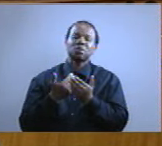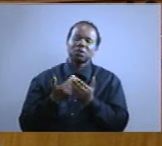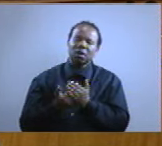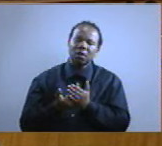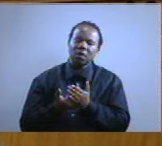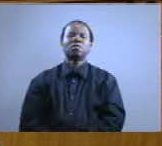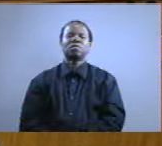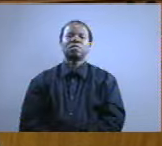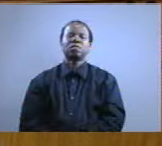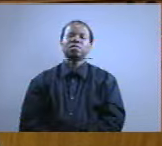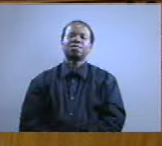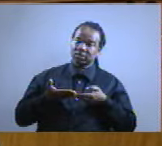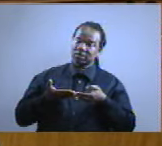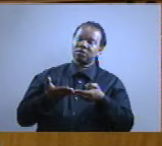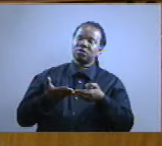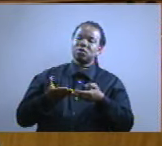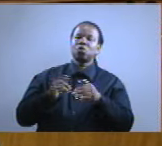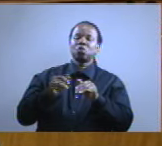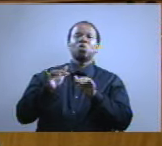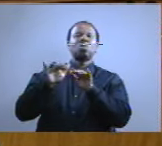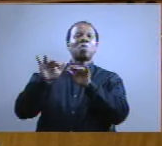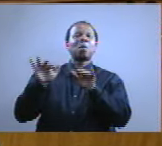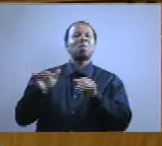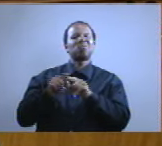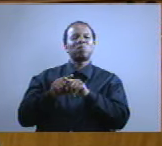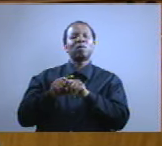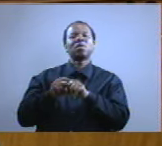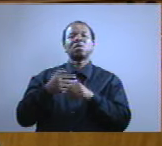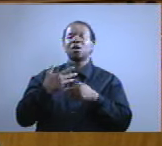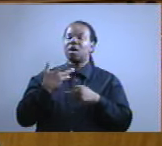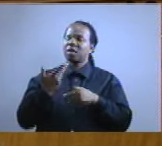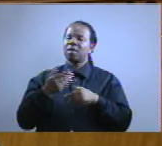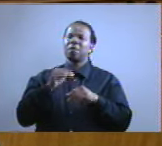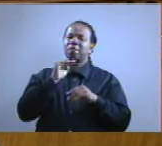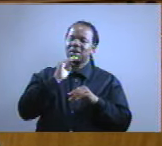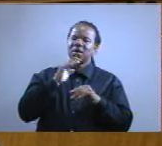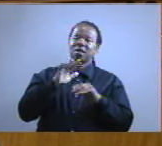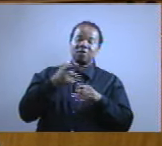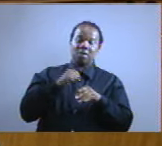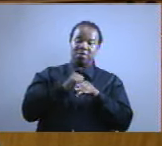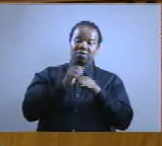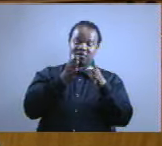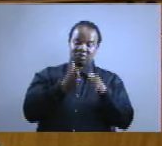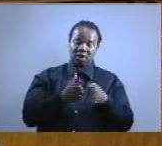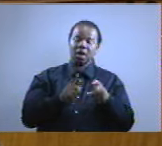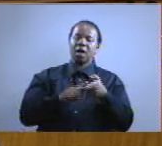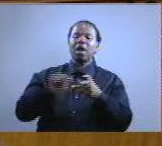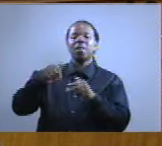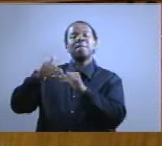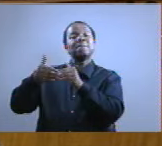gaan, belange te beskerm, die taalpraktisyns, maar ook die kliënte, die